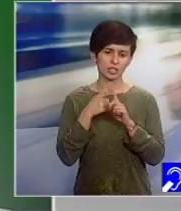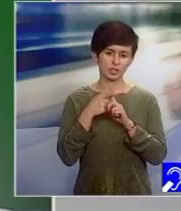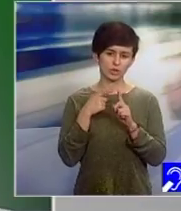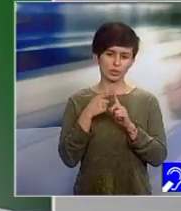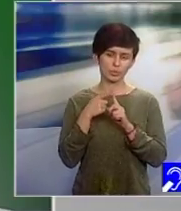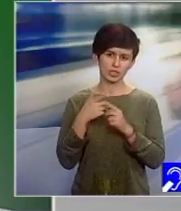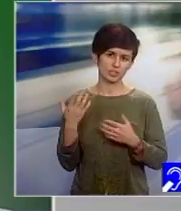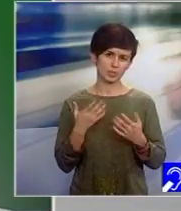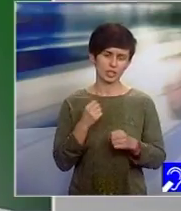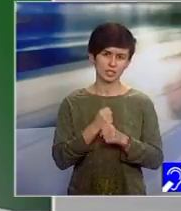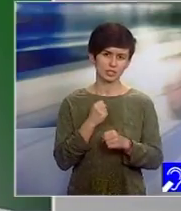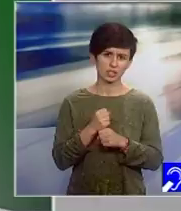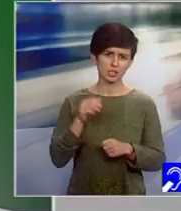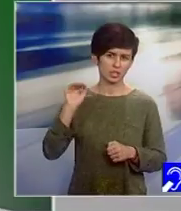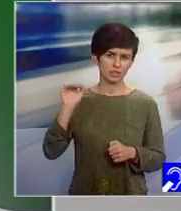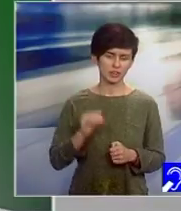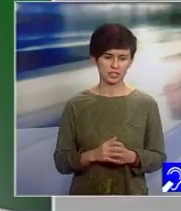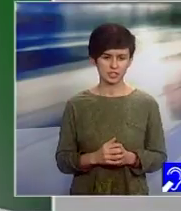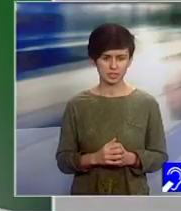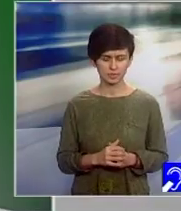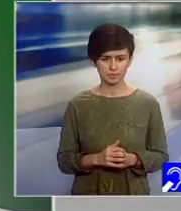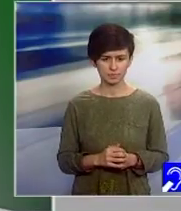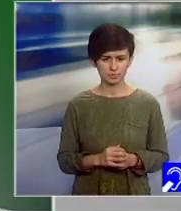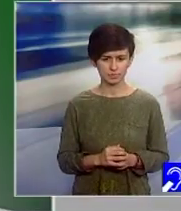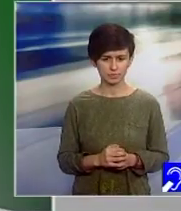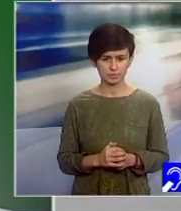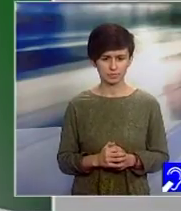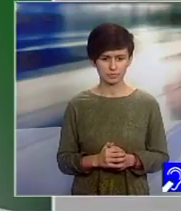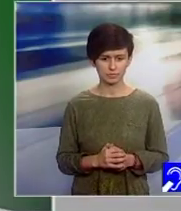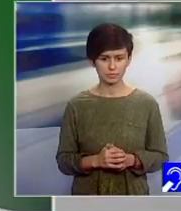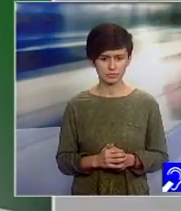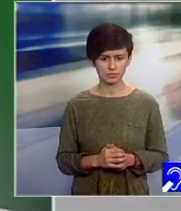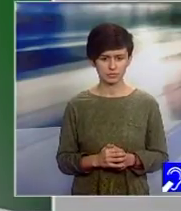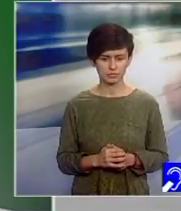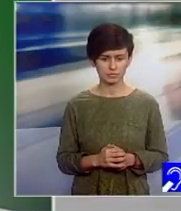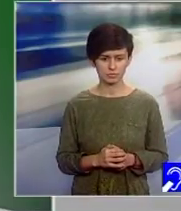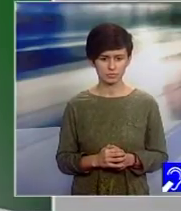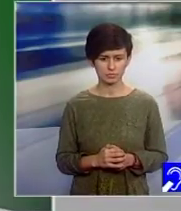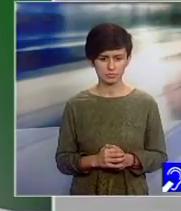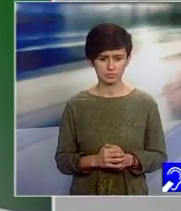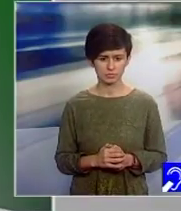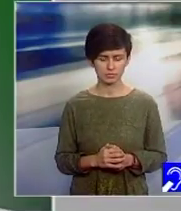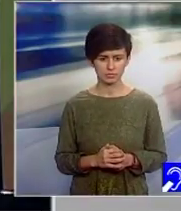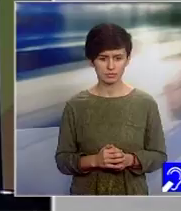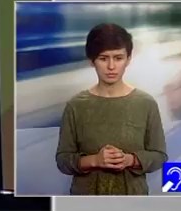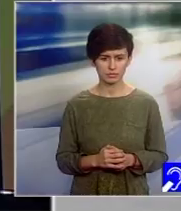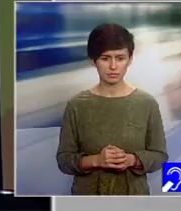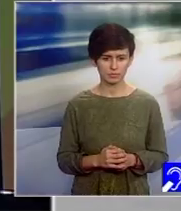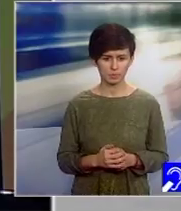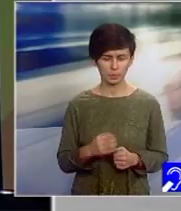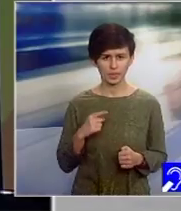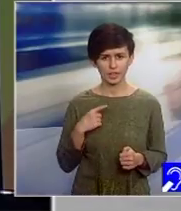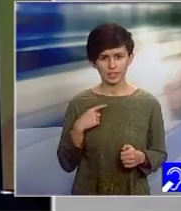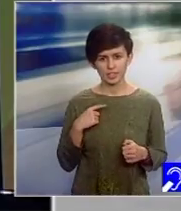să-l parcurgeți și să-l transformați într-o lucrare, într-un proiect din acesta pe viitor? Deocamdată sunt prea bucuroși